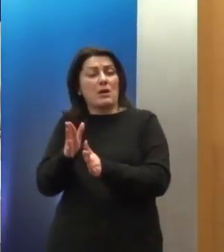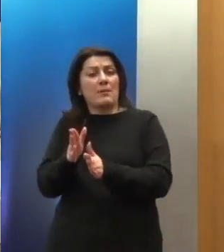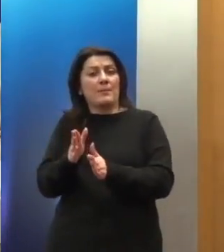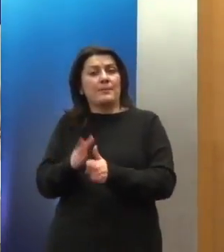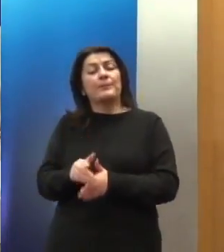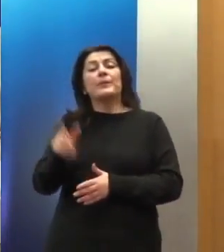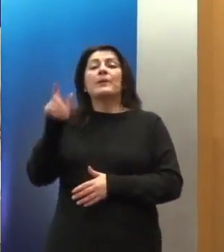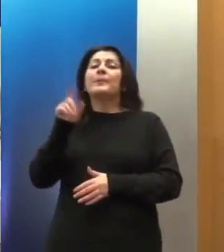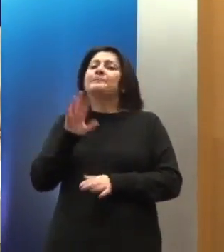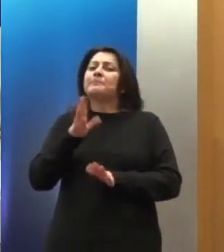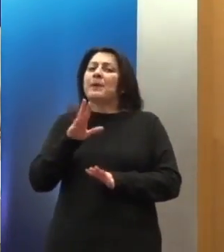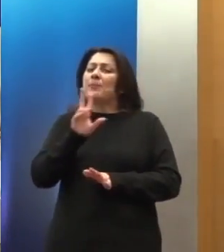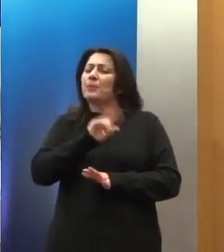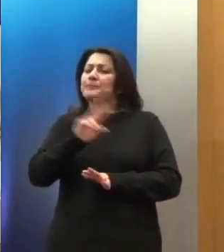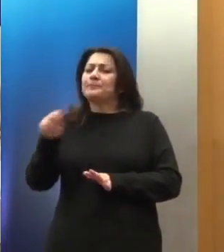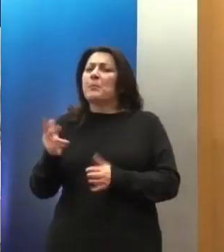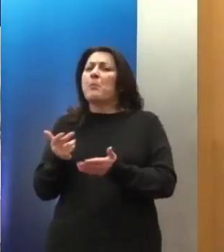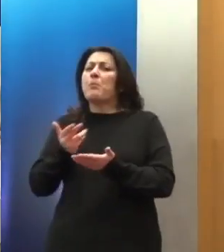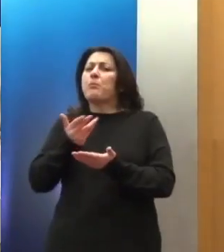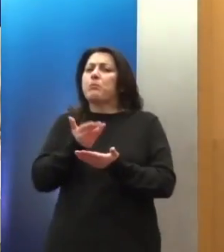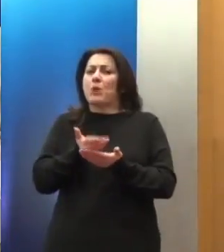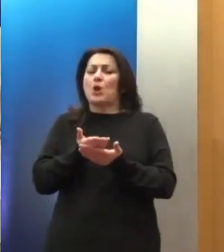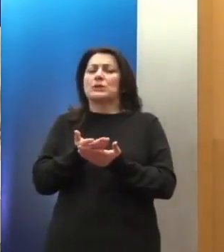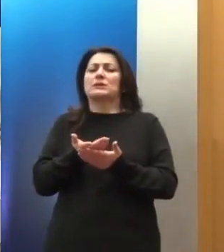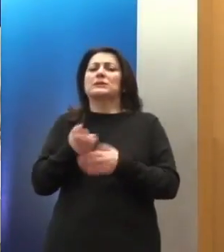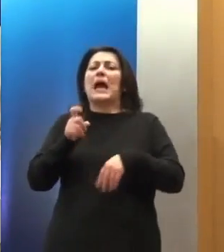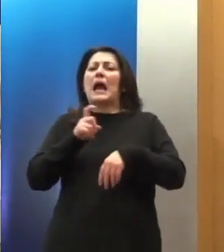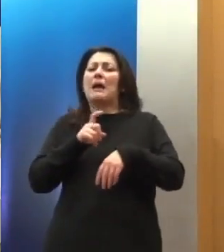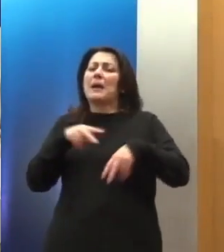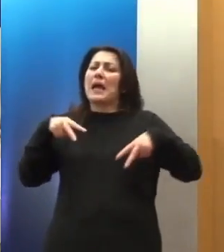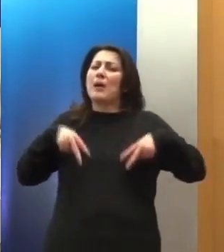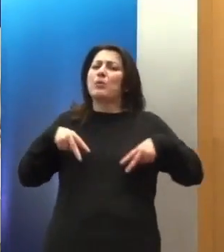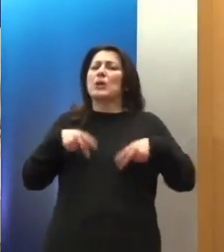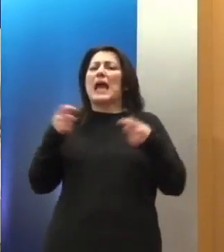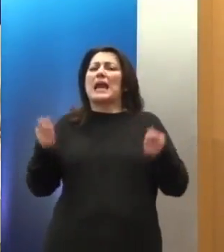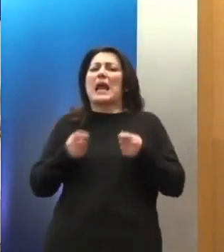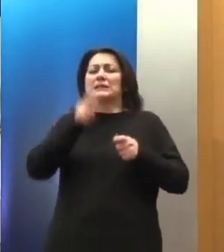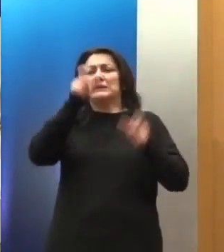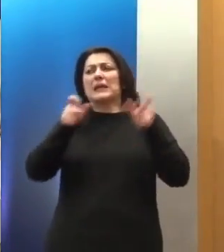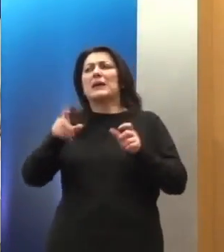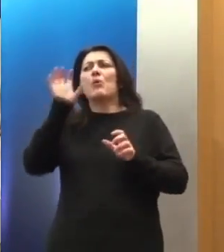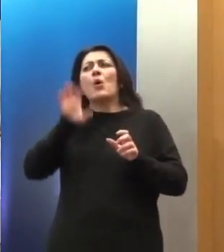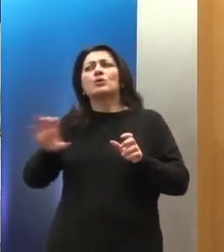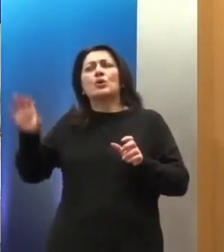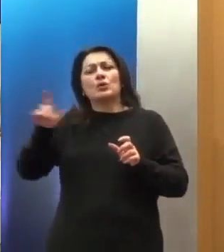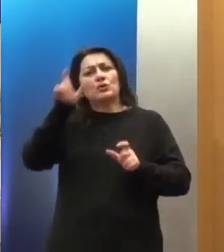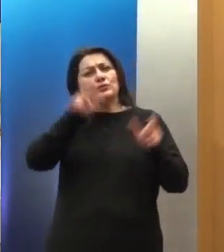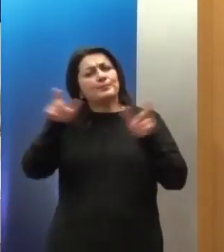παρεμφερή πρόταση. Έχουν επανέλθει υπουργοί εργασίας από διάφορες χώρες. Δεν